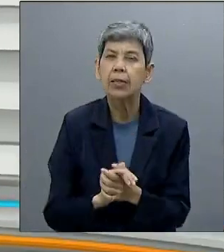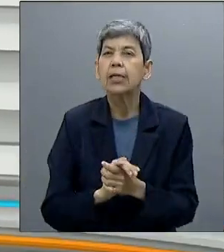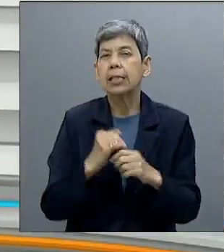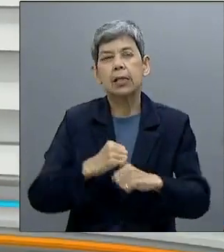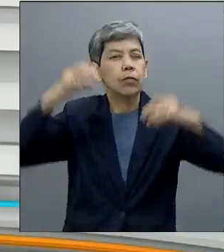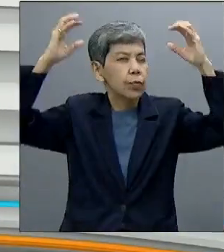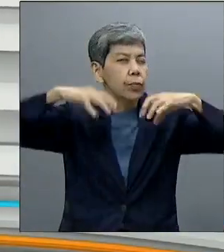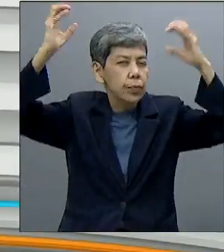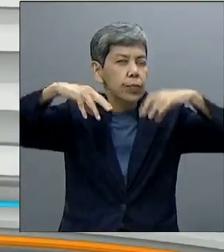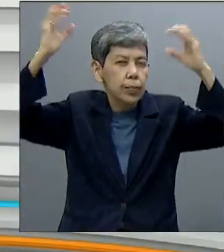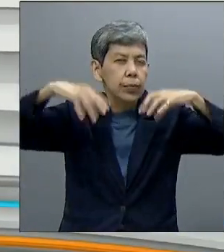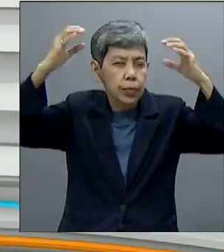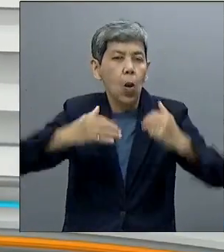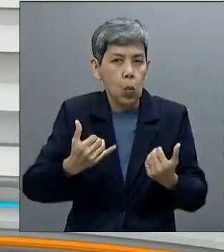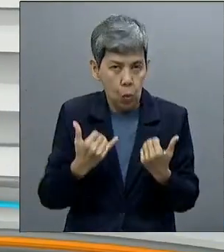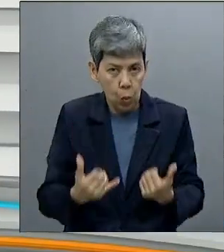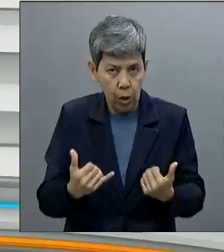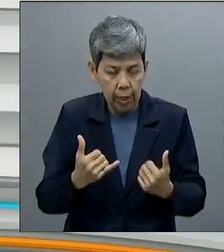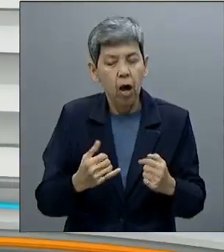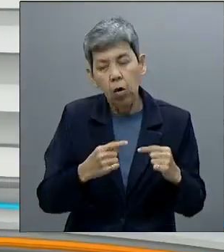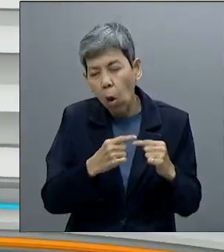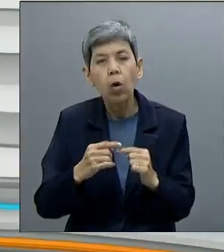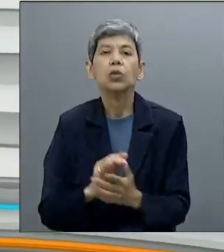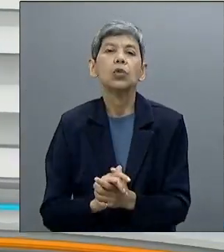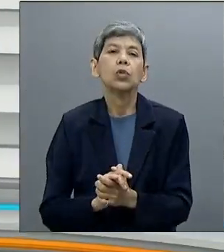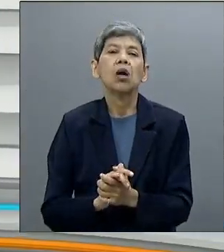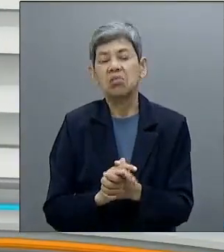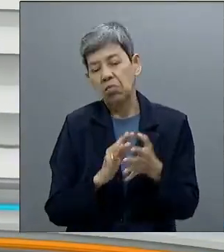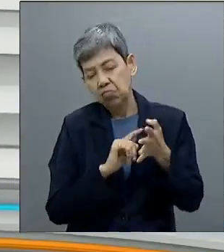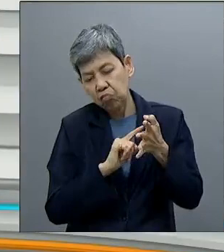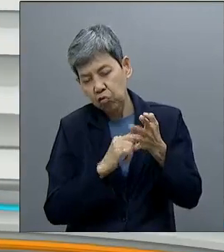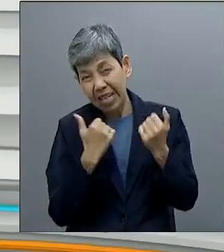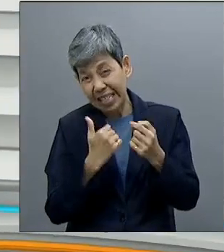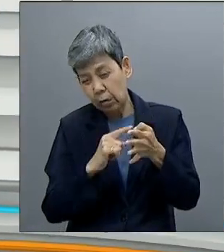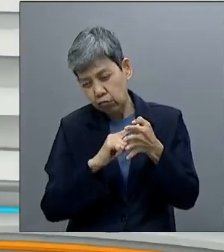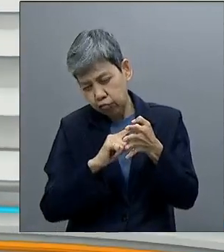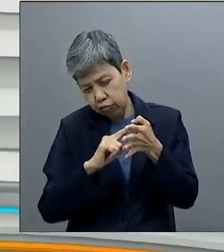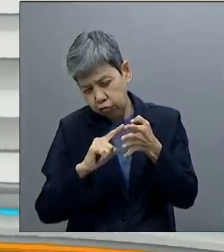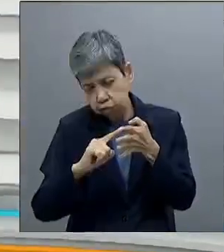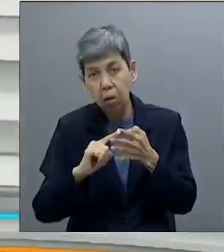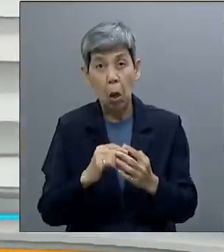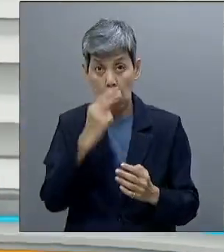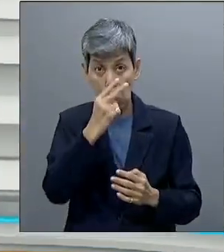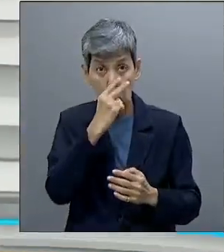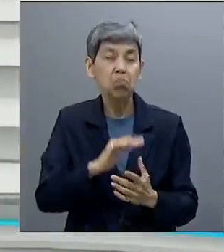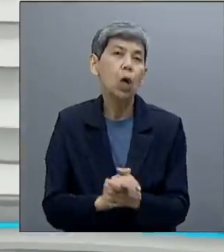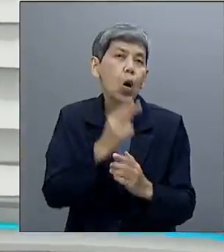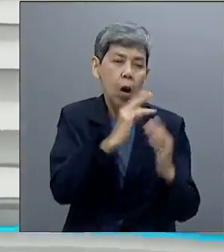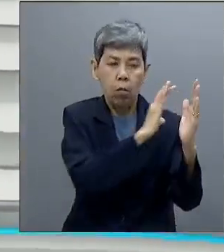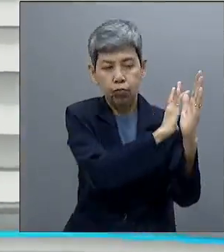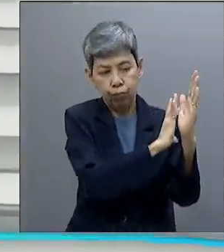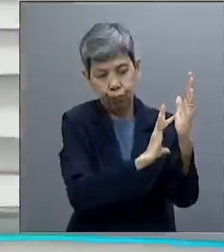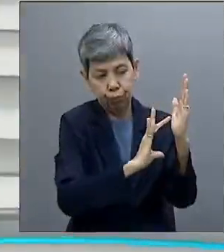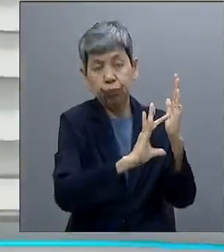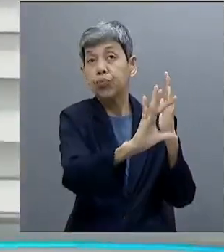ำให้เกิดฝนตกหนักมากในวันนี้และต่อเนื่องไปจนถึงช่วงสุดสัปดาห์นี้ด้วยค่ะปัจจัยตัวแรกนะคะนั่นก็คือร่องมรสุมนะคะซึ่